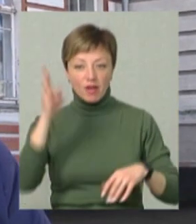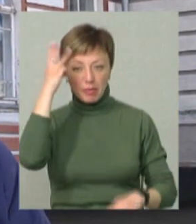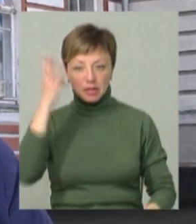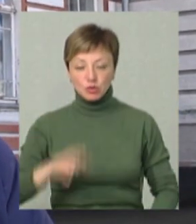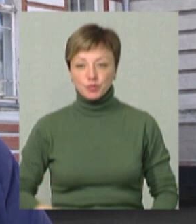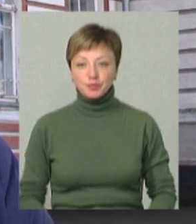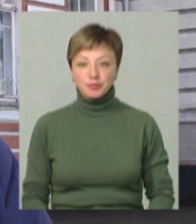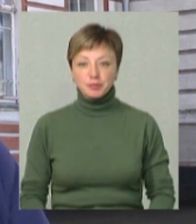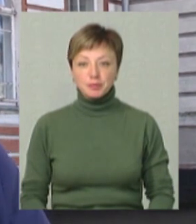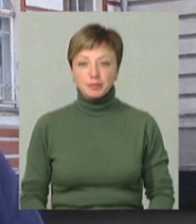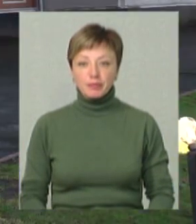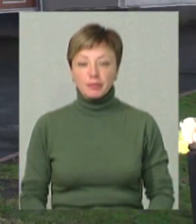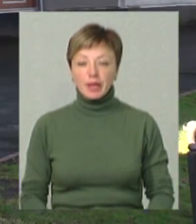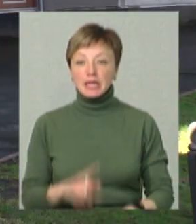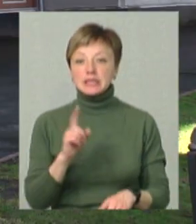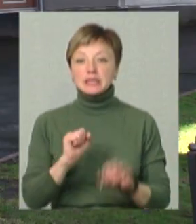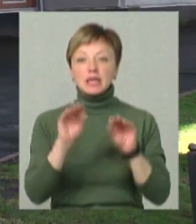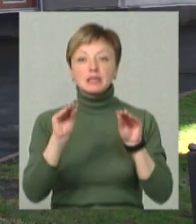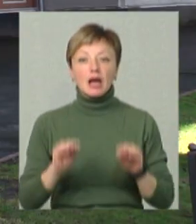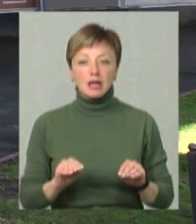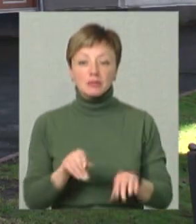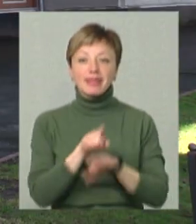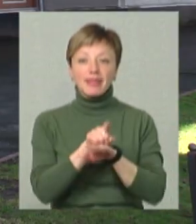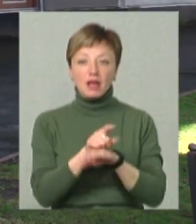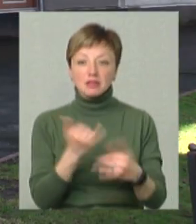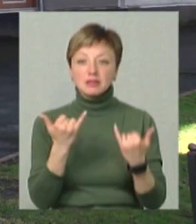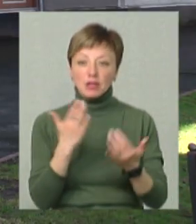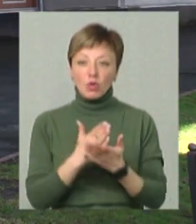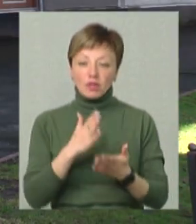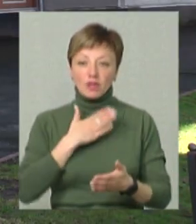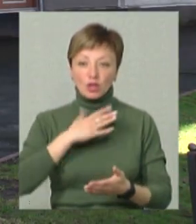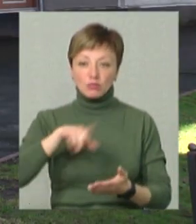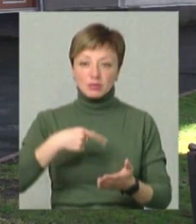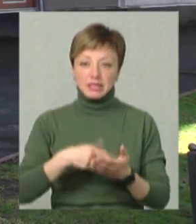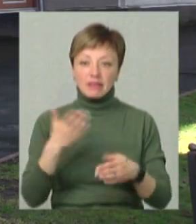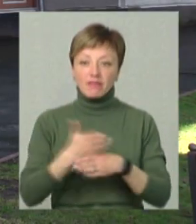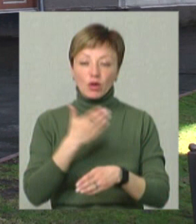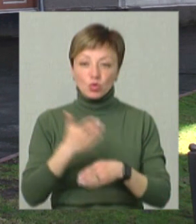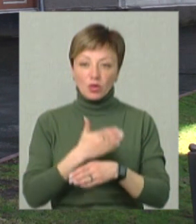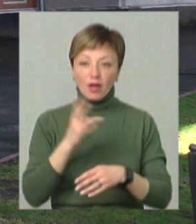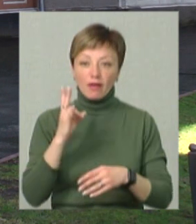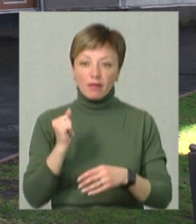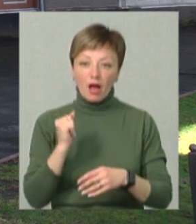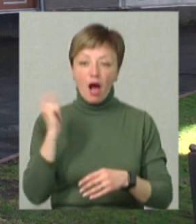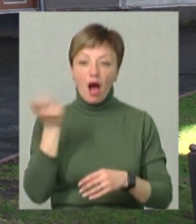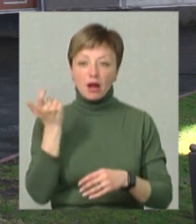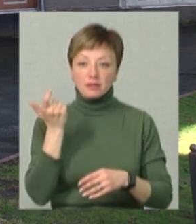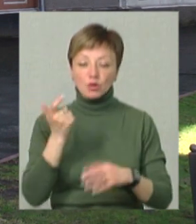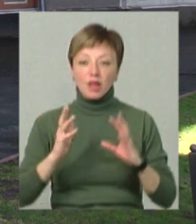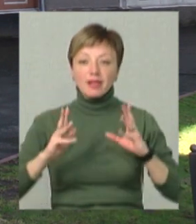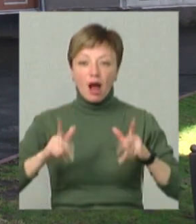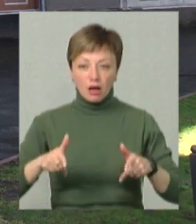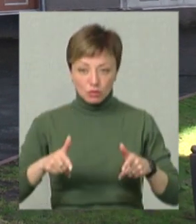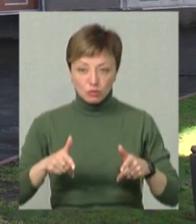Хмельницького міського голови Михайло Кривак. За даними, танк, який знаходиться в нашому місці, він виготовлений на